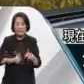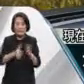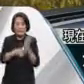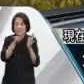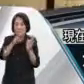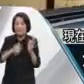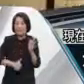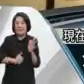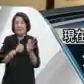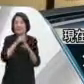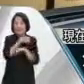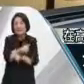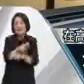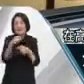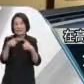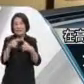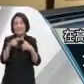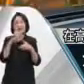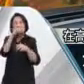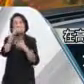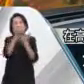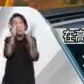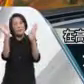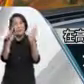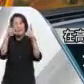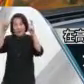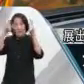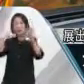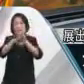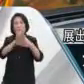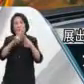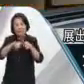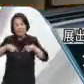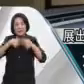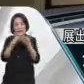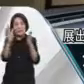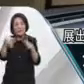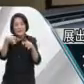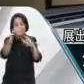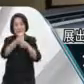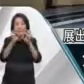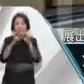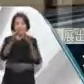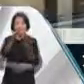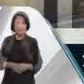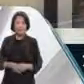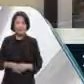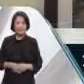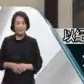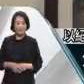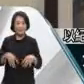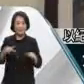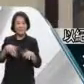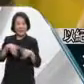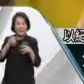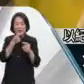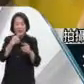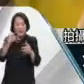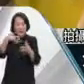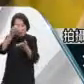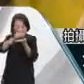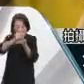南人做入场主题，对高雄文化中心的制作馆展出八十部精选的作品。 用纪录片的方式，是